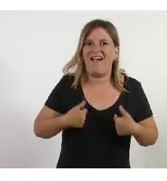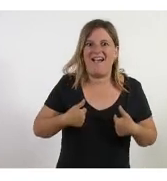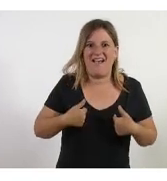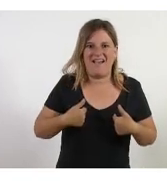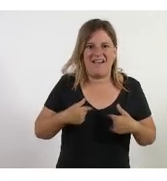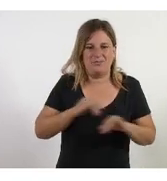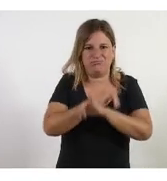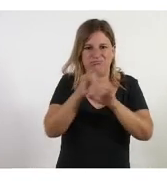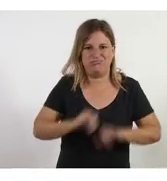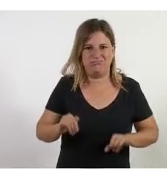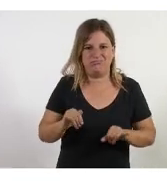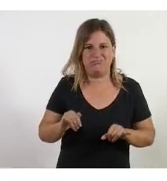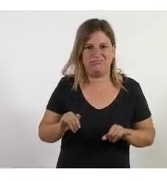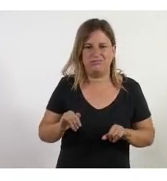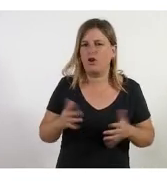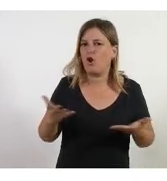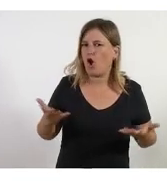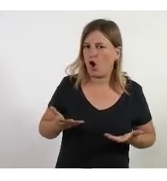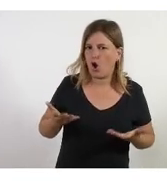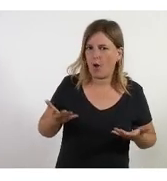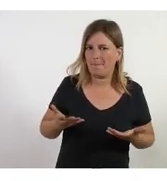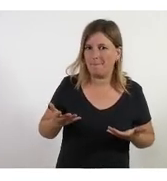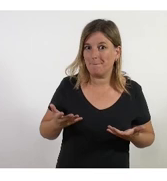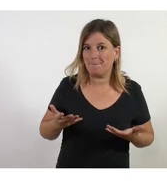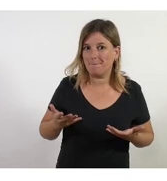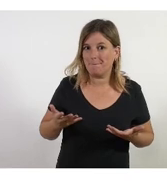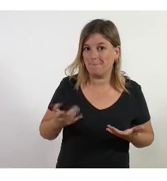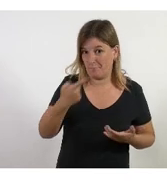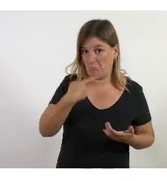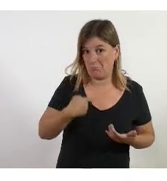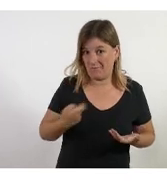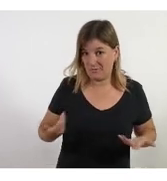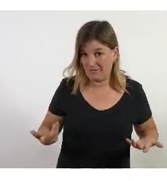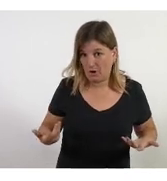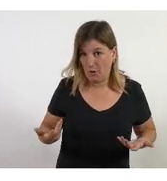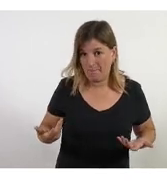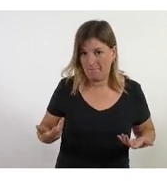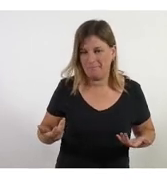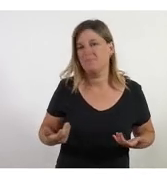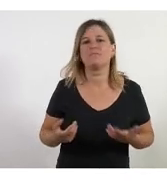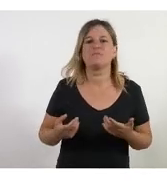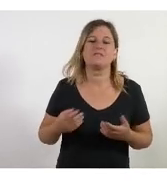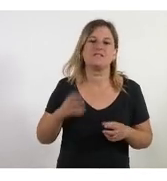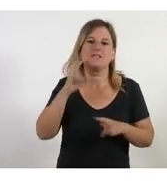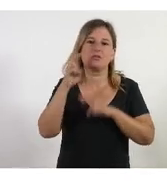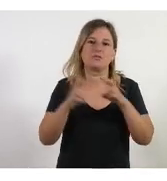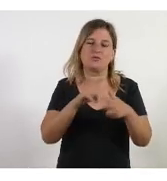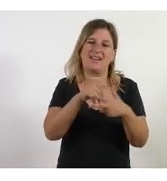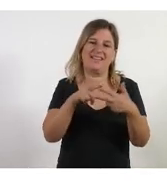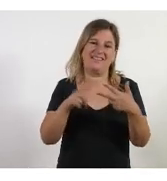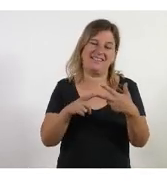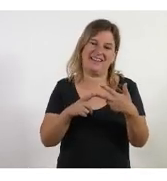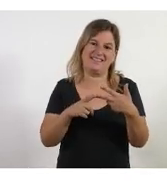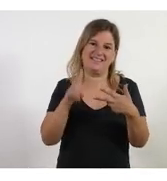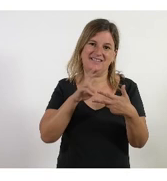bé. I com ho faig, això, Mercè? Doncs mira, hem de treballar en 3 dimensions. Hem de treballar en una dimensió